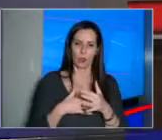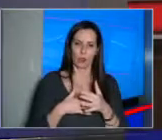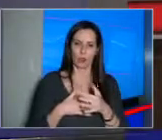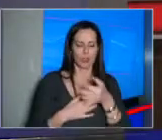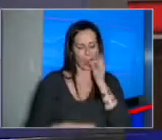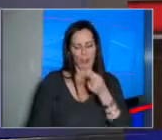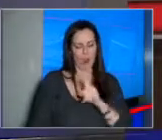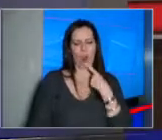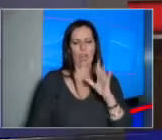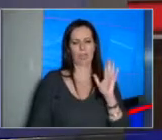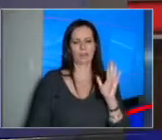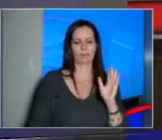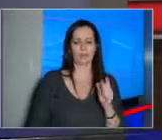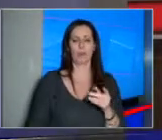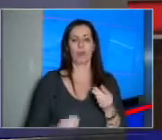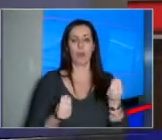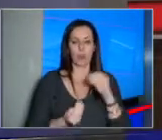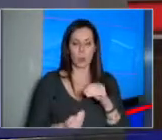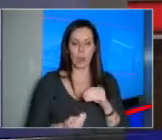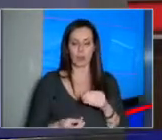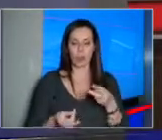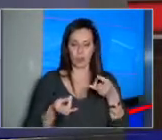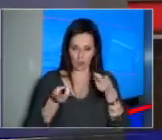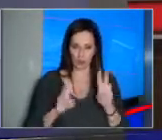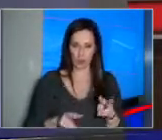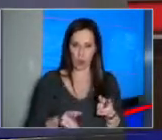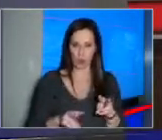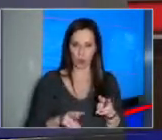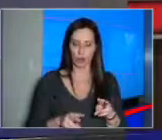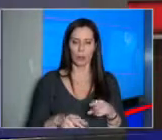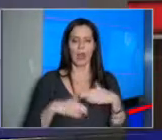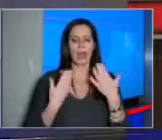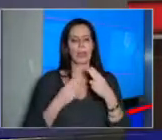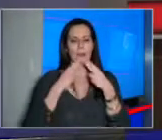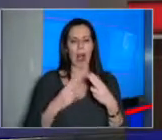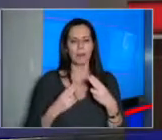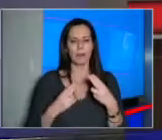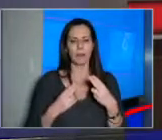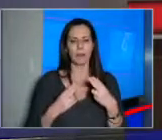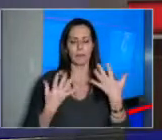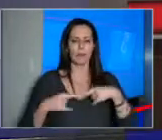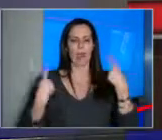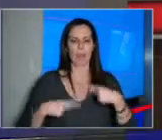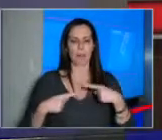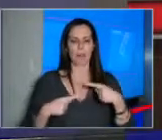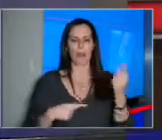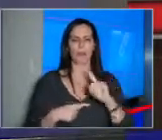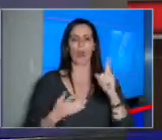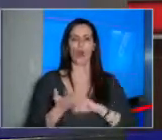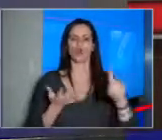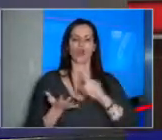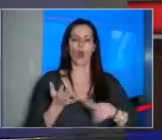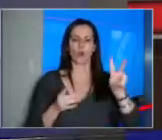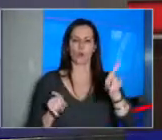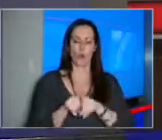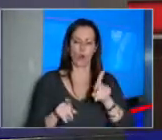שהשתיקה יפה להן, ומעבר לכך באפשרות המערכת לתת מענה בטווח של מספר ימים ולא חודש או חודשיים